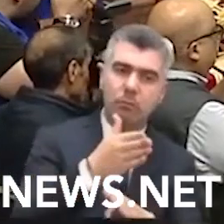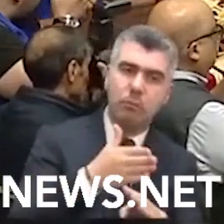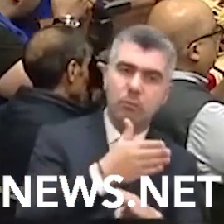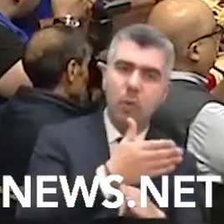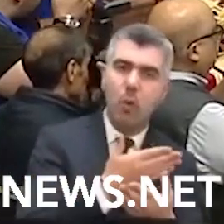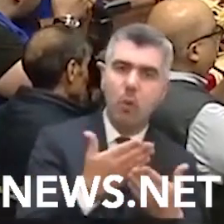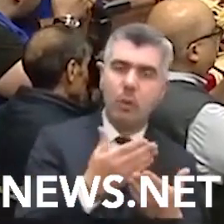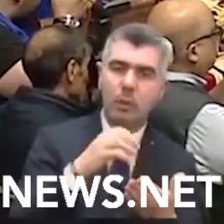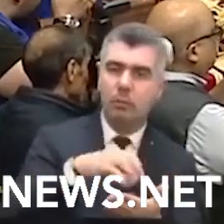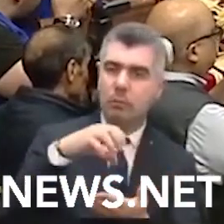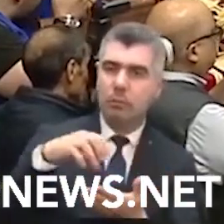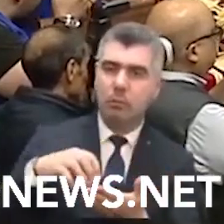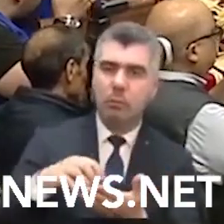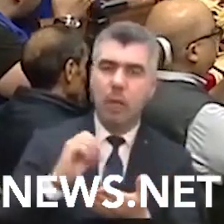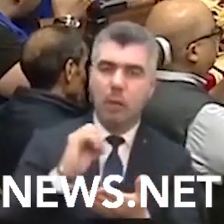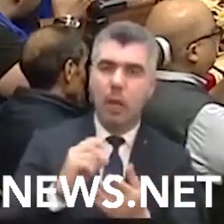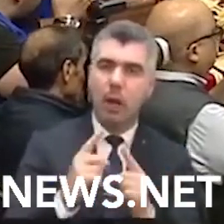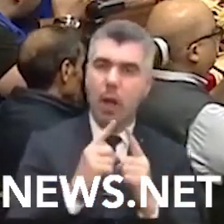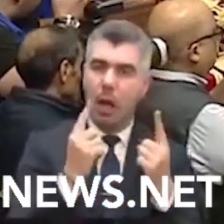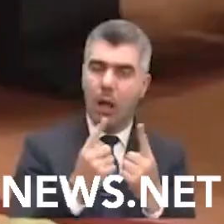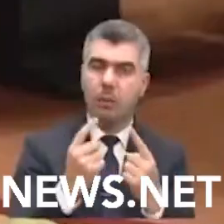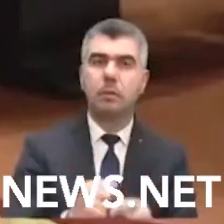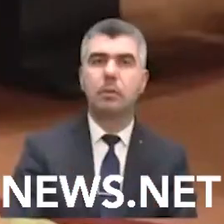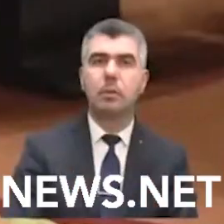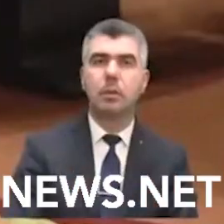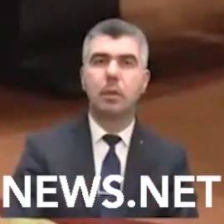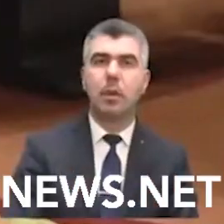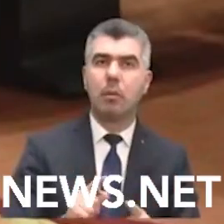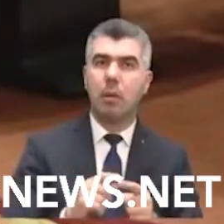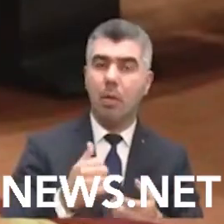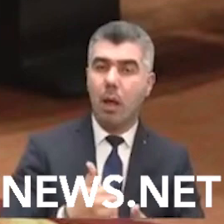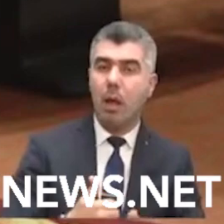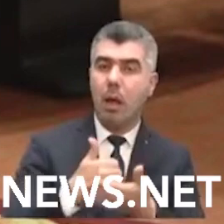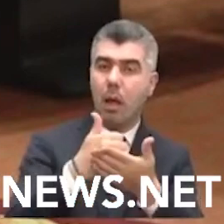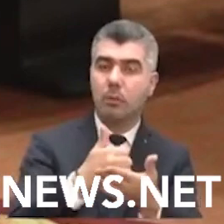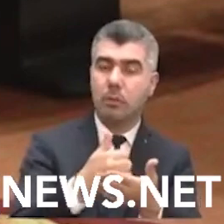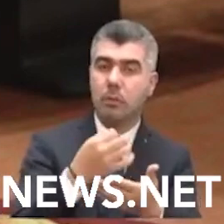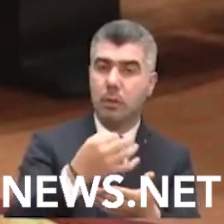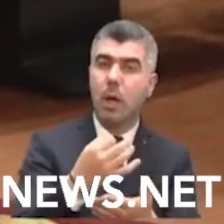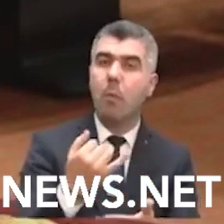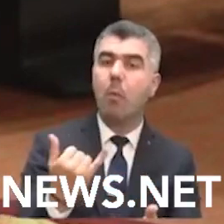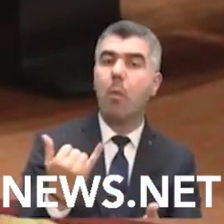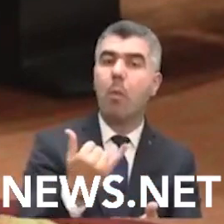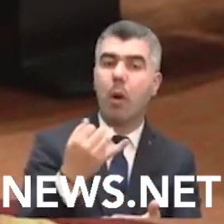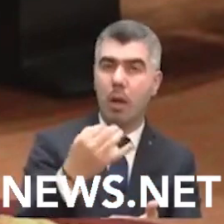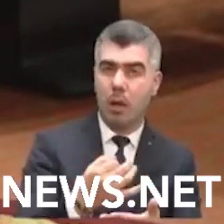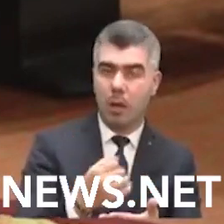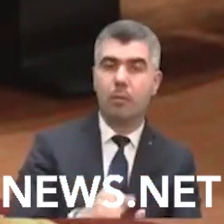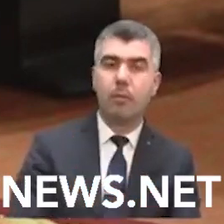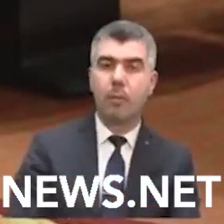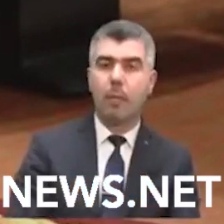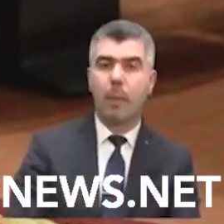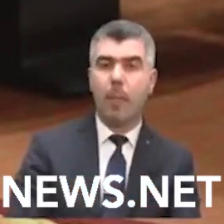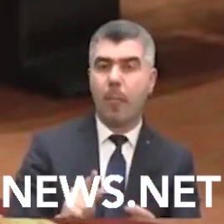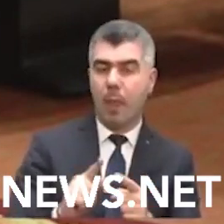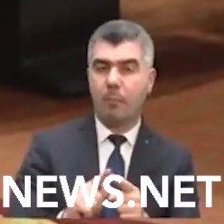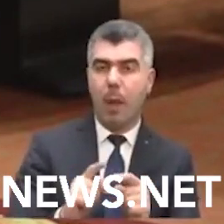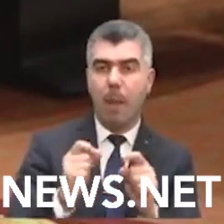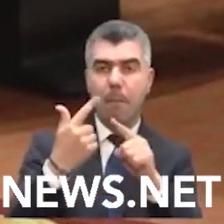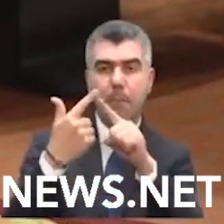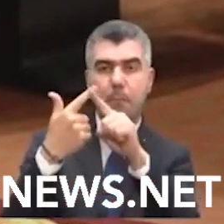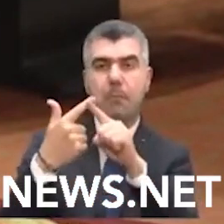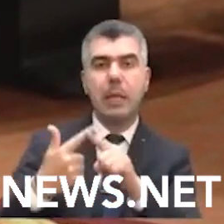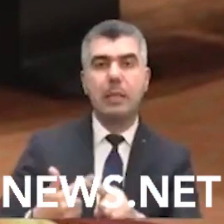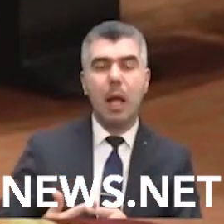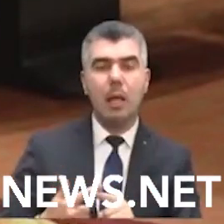مراكز والمرافق الحيوية. فقد تم إعطاء هذا القطاع أولوية خاصة ليس فقط على مستوى الميزانية